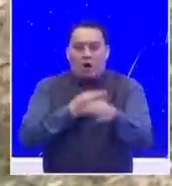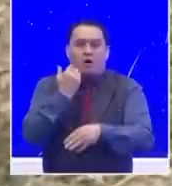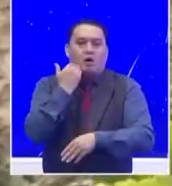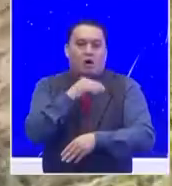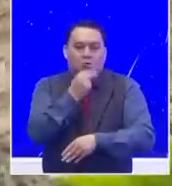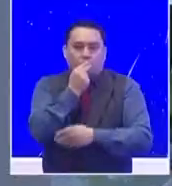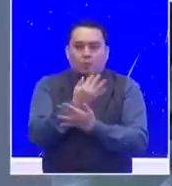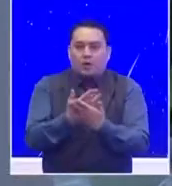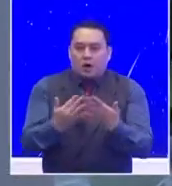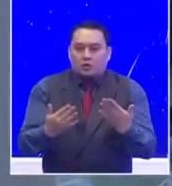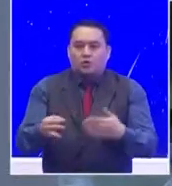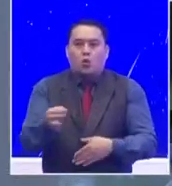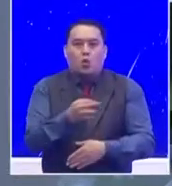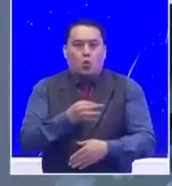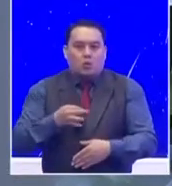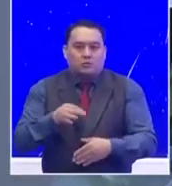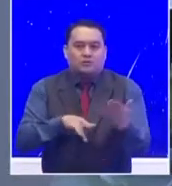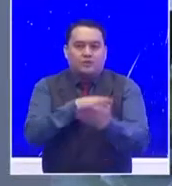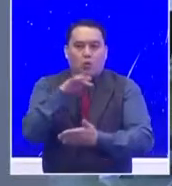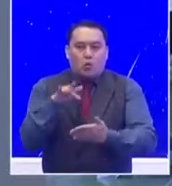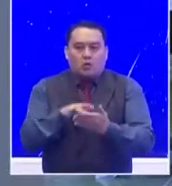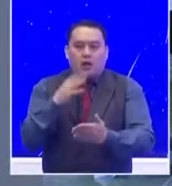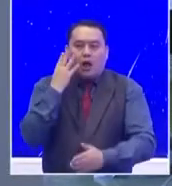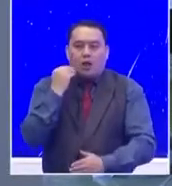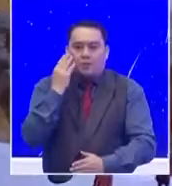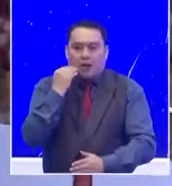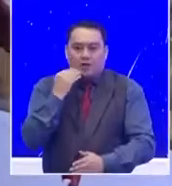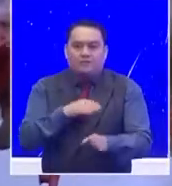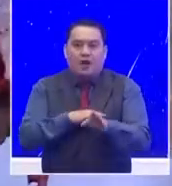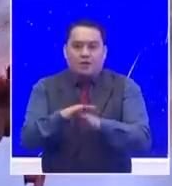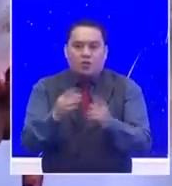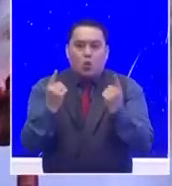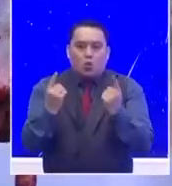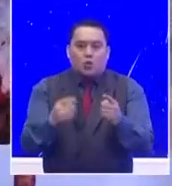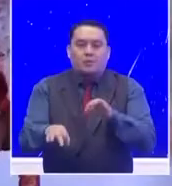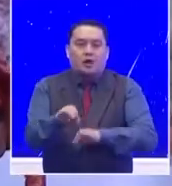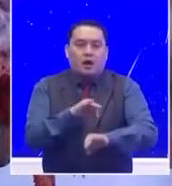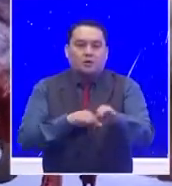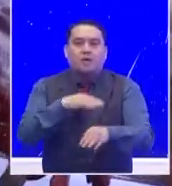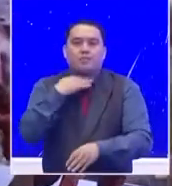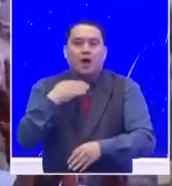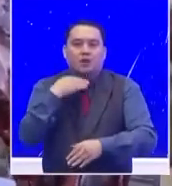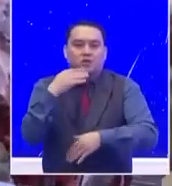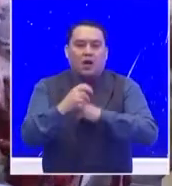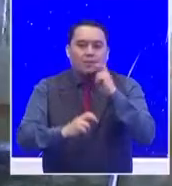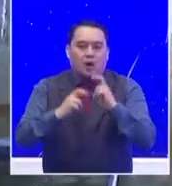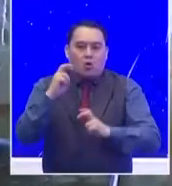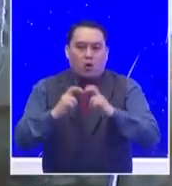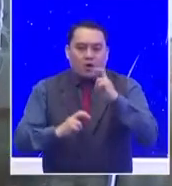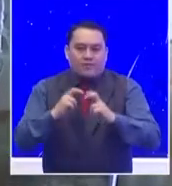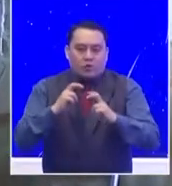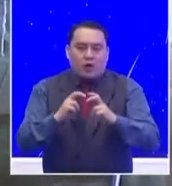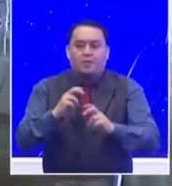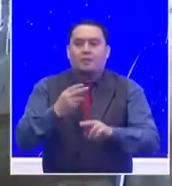качественной продукцией жителей области и города Алматы. Один из реализуемых крупных проектов – мясокомбинат «Империя Фуд». На